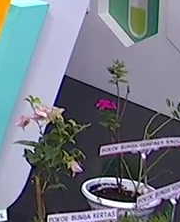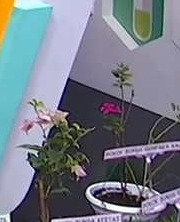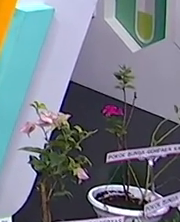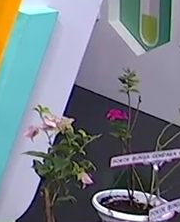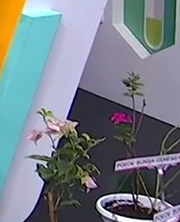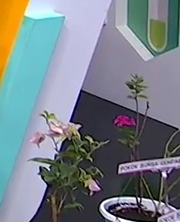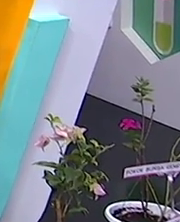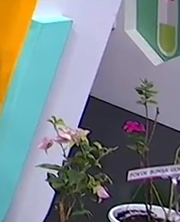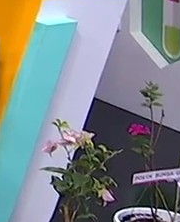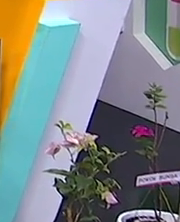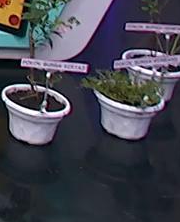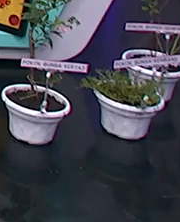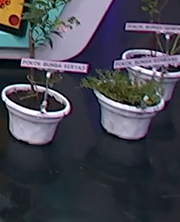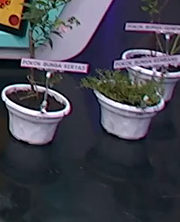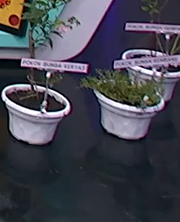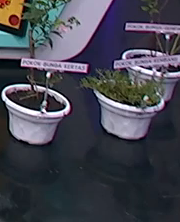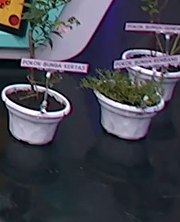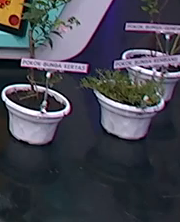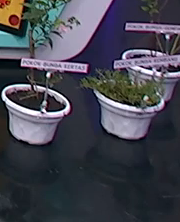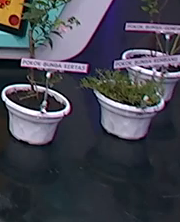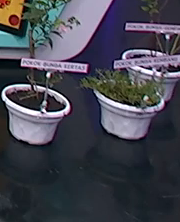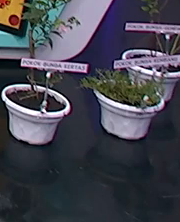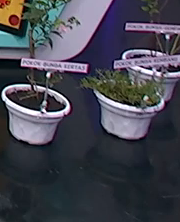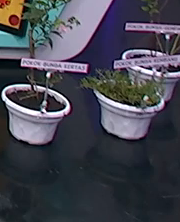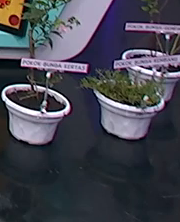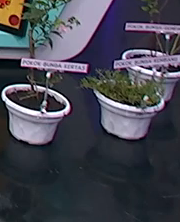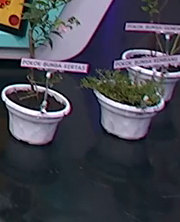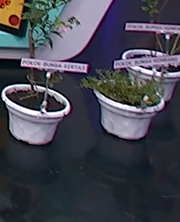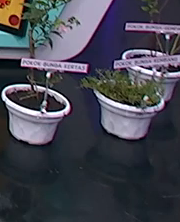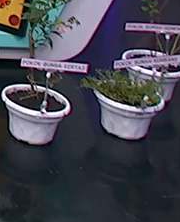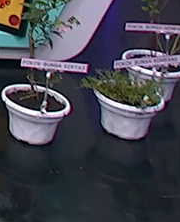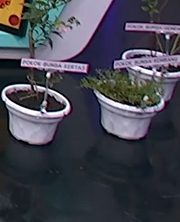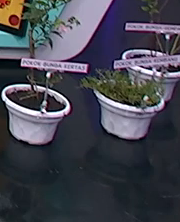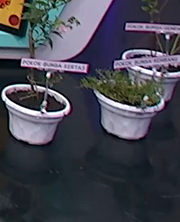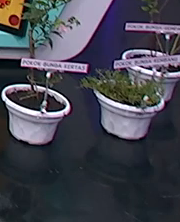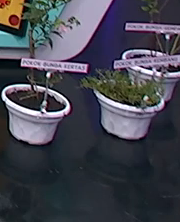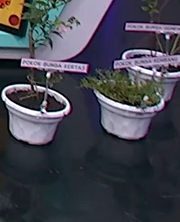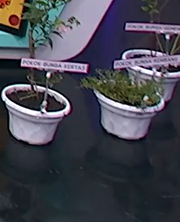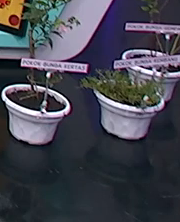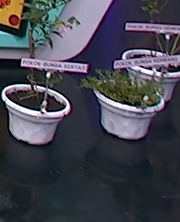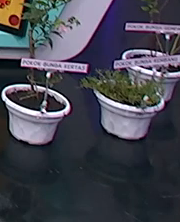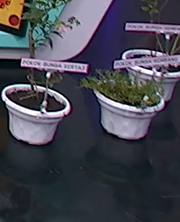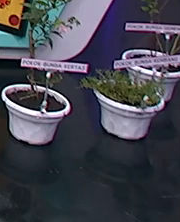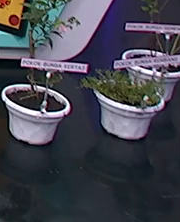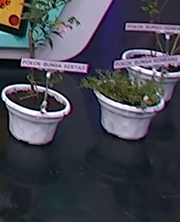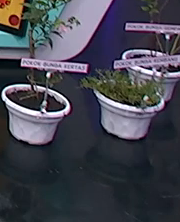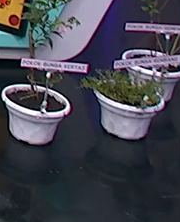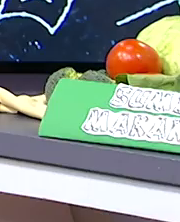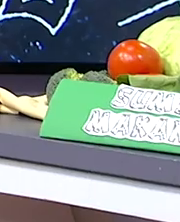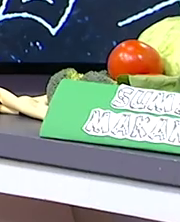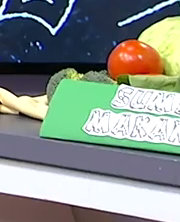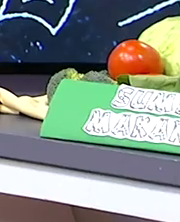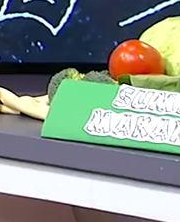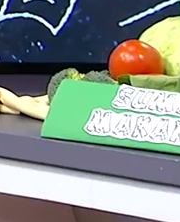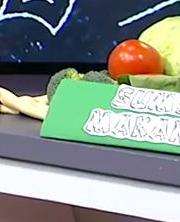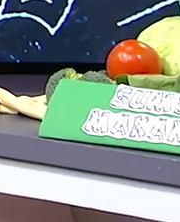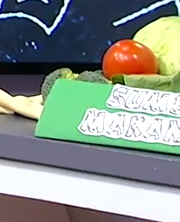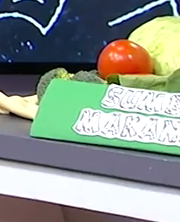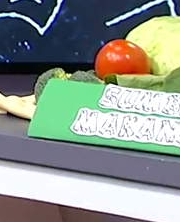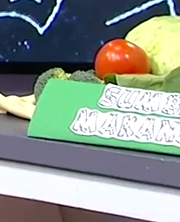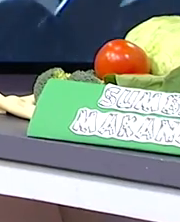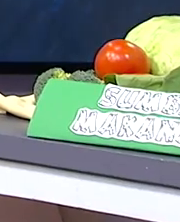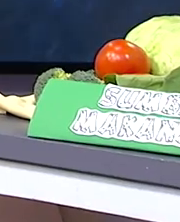Bunga, ada sayur-sayuran, ada buah-buahan. Cikgu Syaira, Cikgu Suhaila, dah kenapa banyak sangat